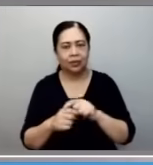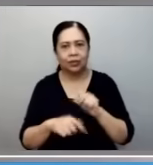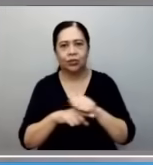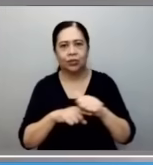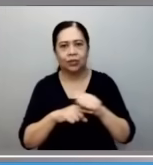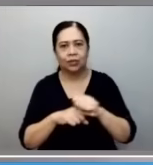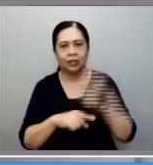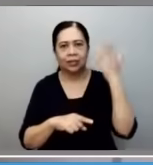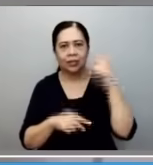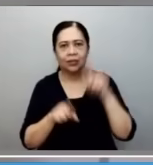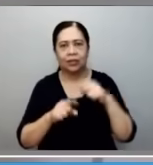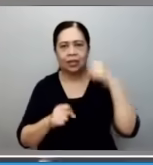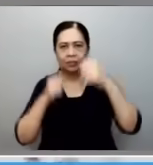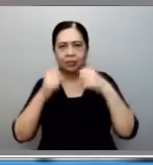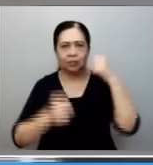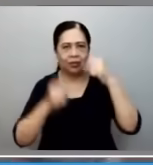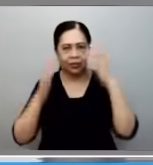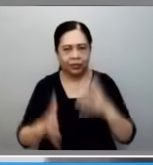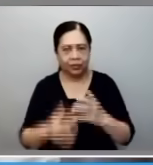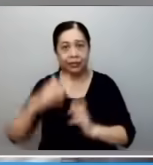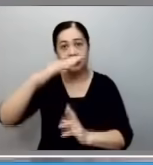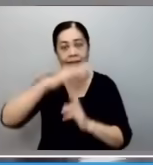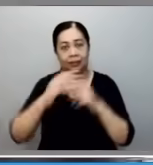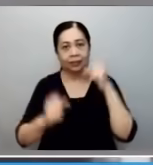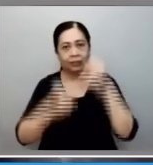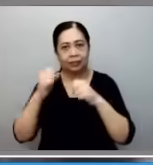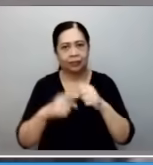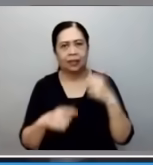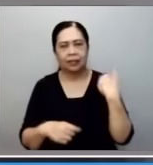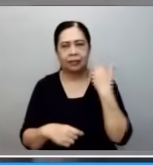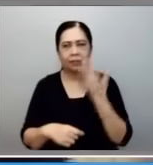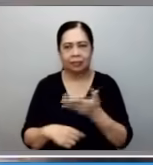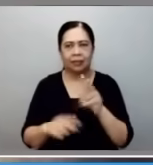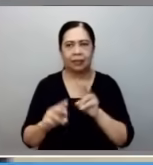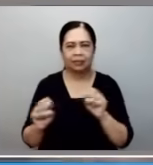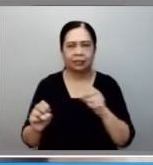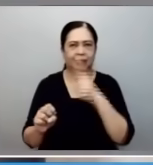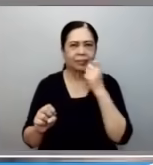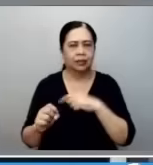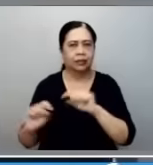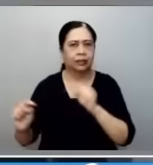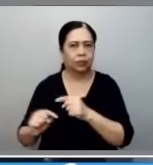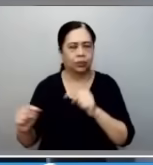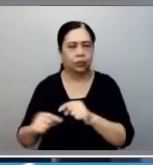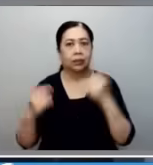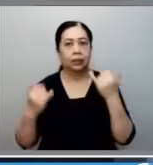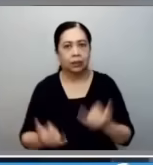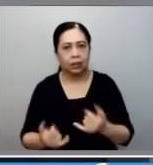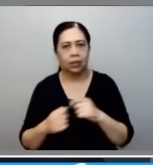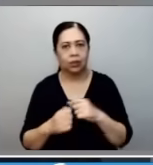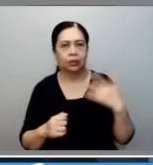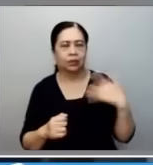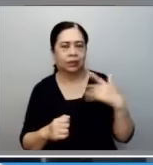bilang boksingero. Nagretiro siya sa boxing matapos may mamatay siyang kalaban dahil sa injury. Ngayon, racket na niya ang